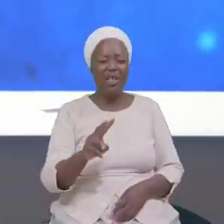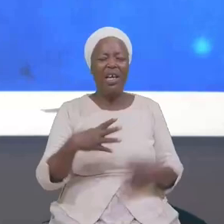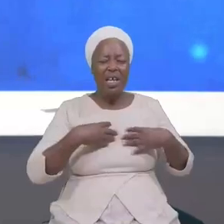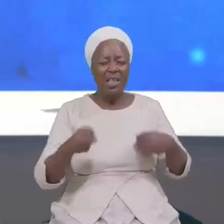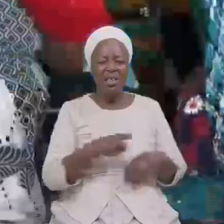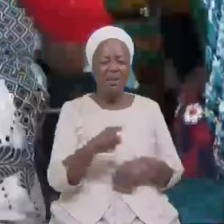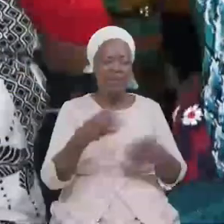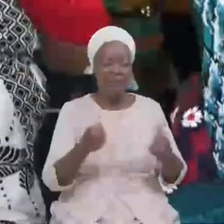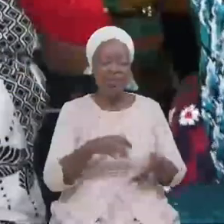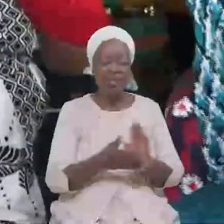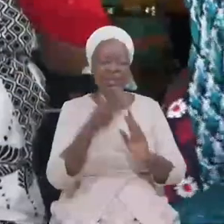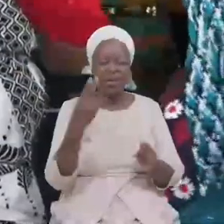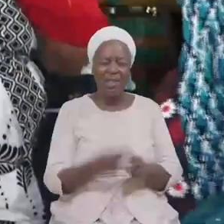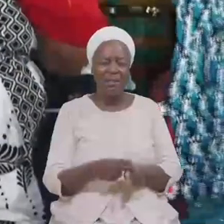maintenant.